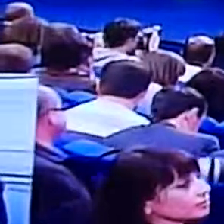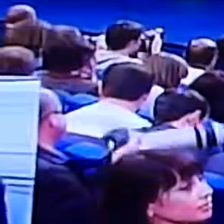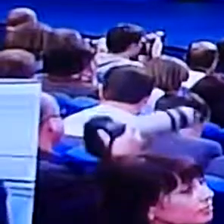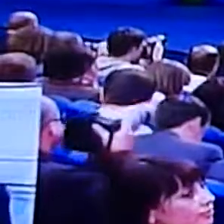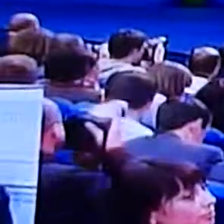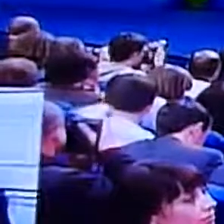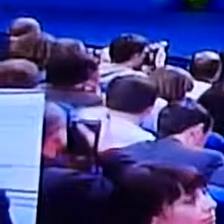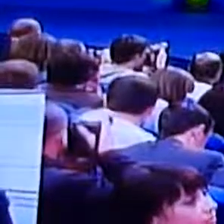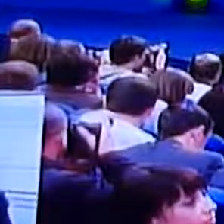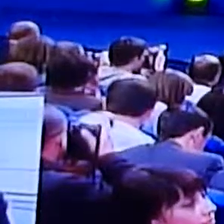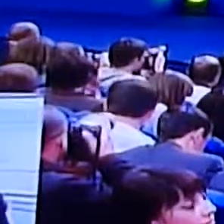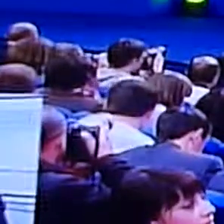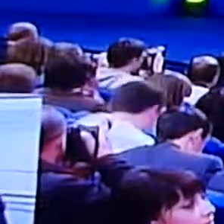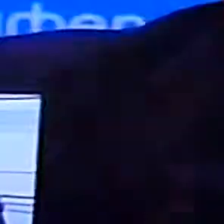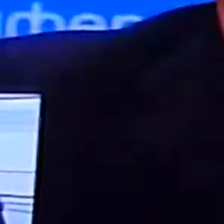форма хабаря? Дякую.